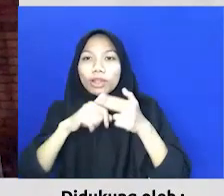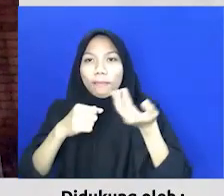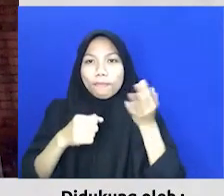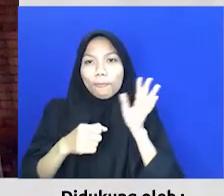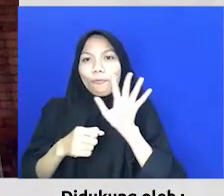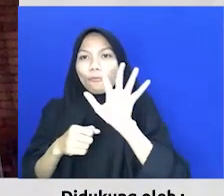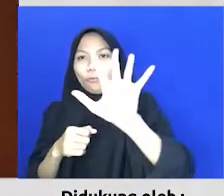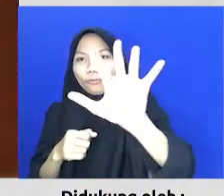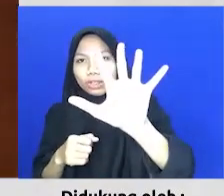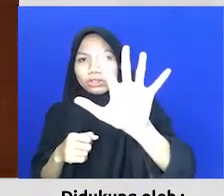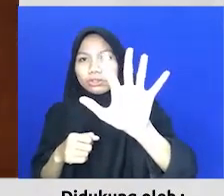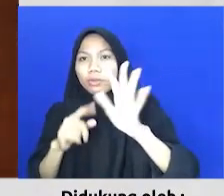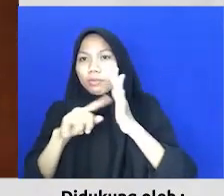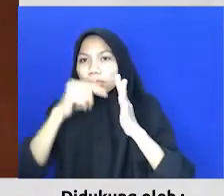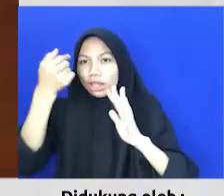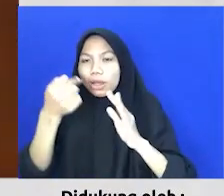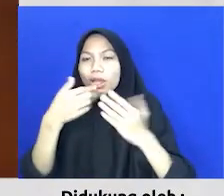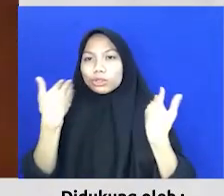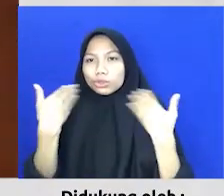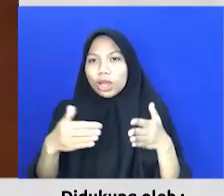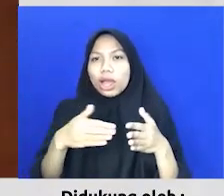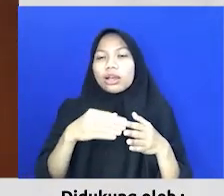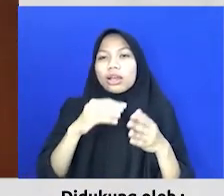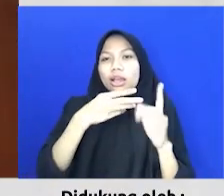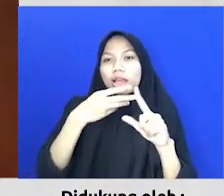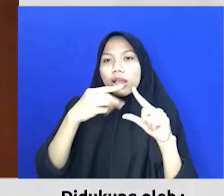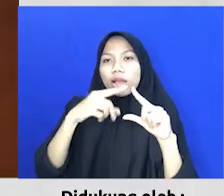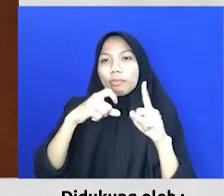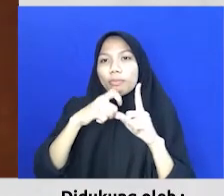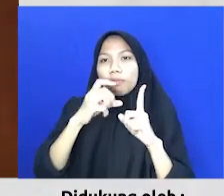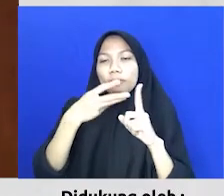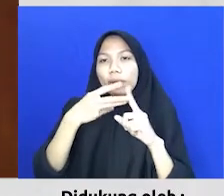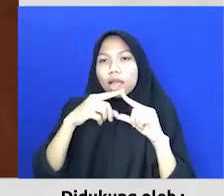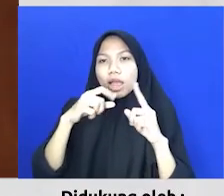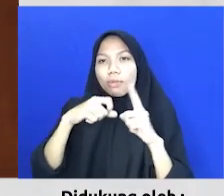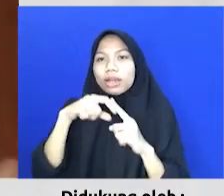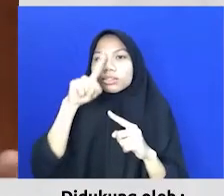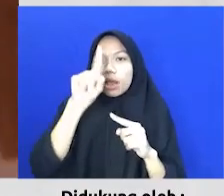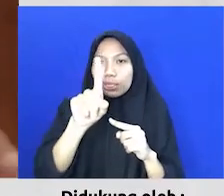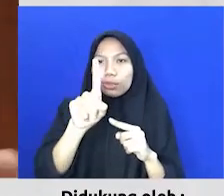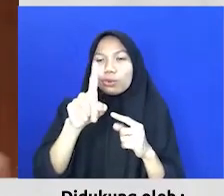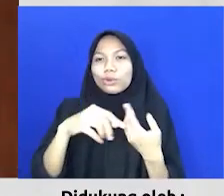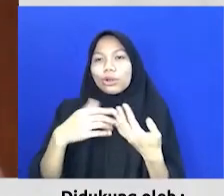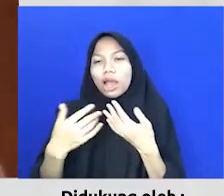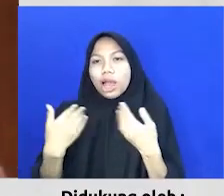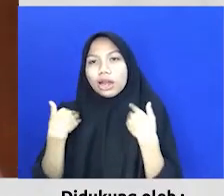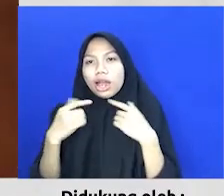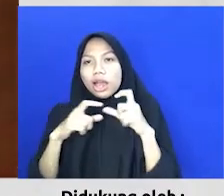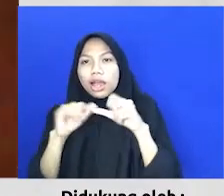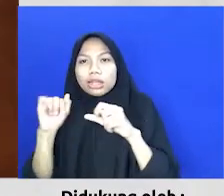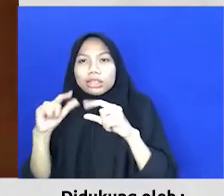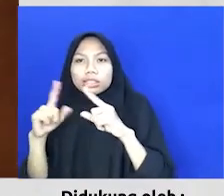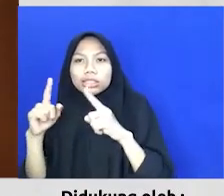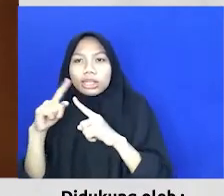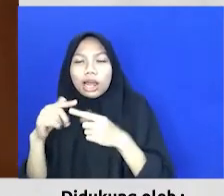babak ada orang bersilat kan ya. Hepta hepta, lantas ada temanya ya. Ada temanya,